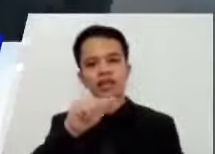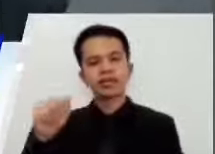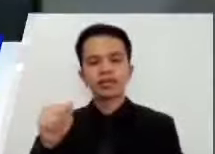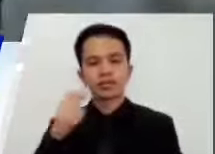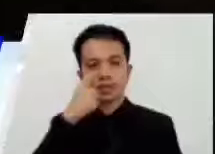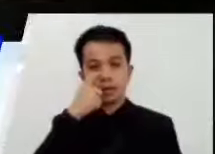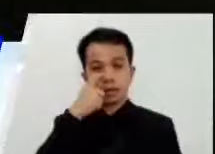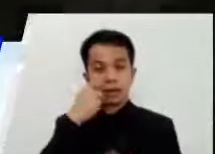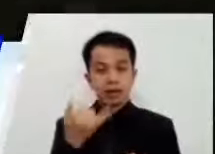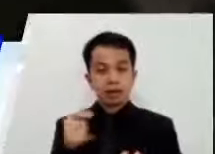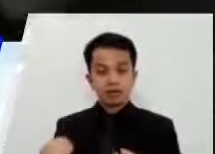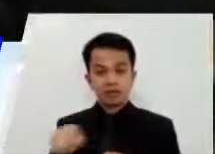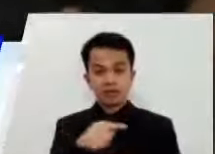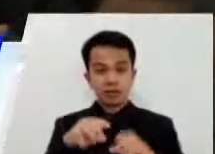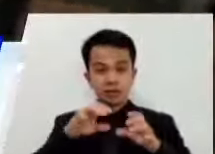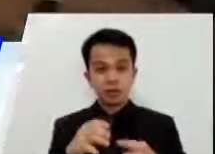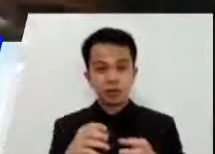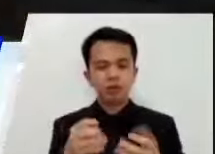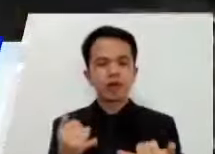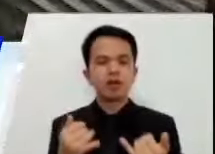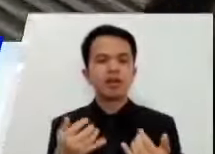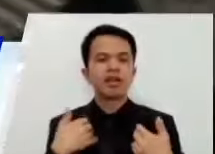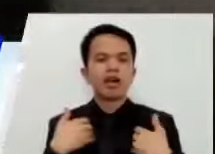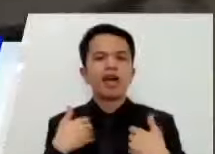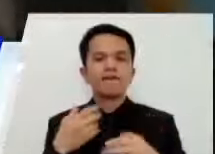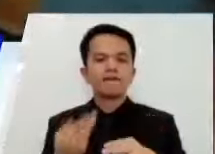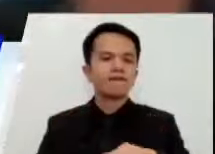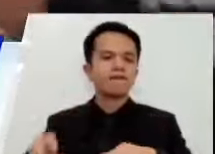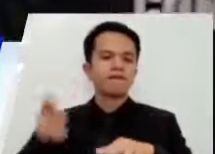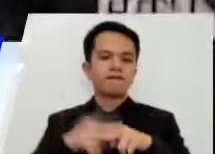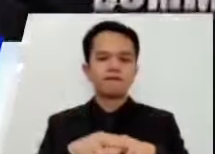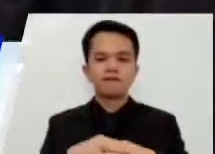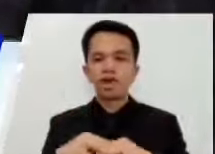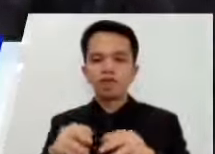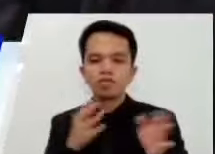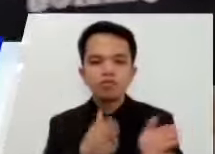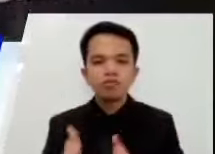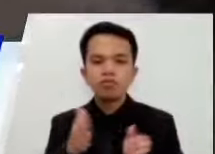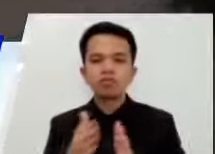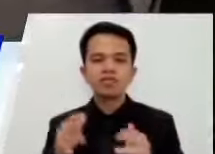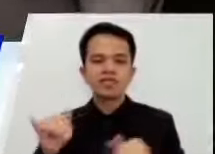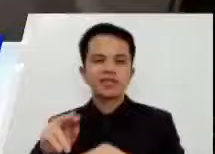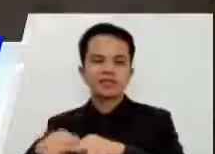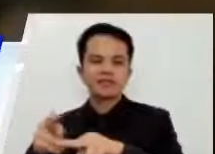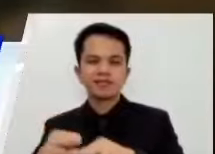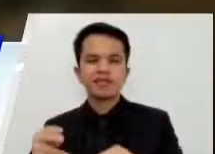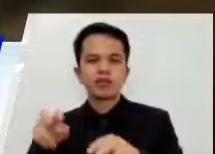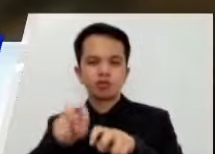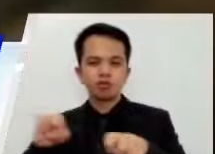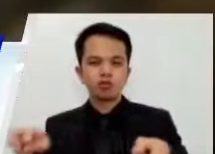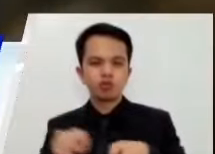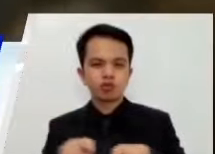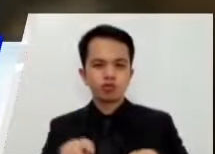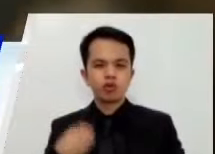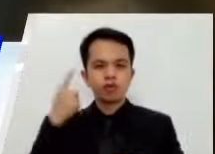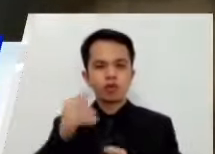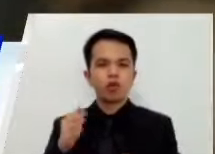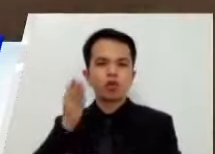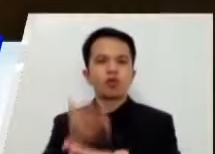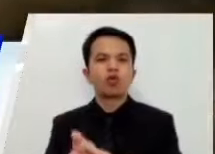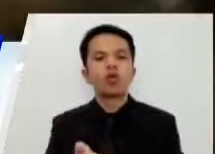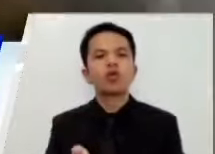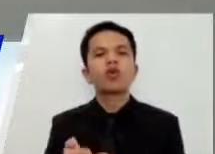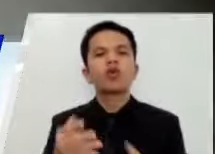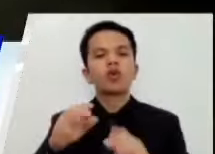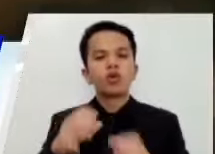Transportation Department, magdadagdag ng immigration counters habang babawasan ang mga upuan sa arrival section para mabawasan ang nakatambay